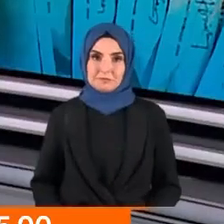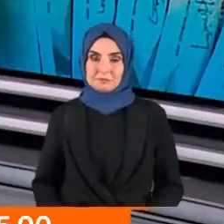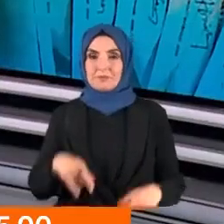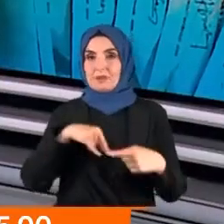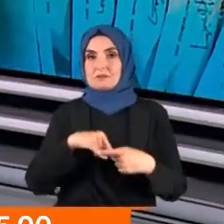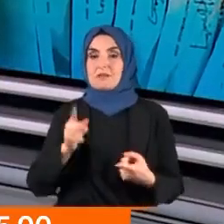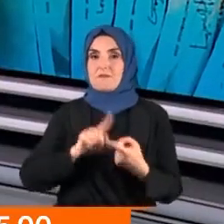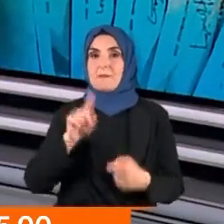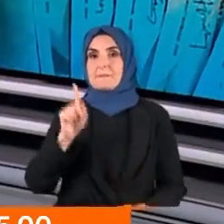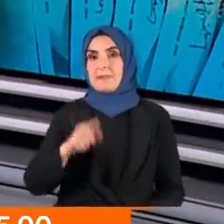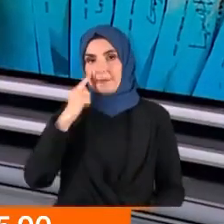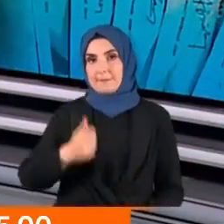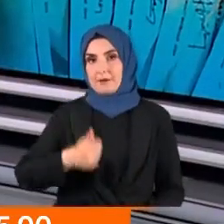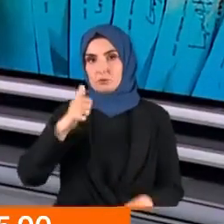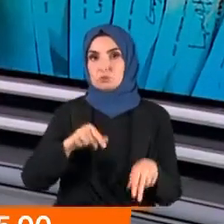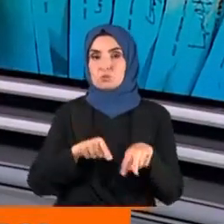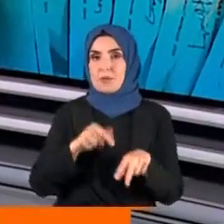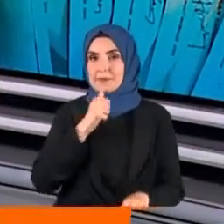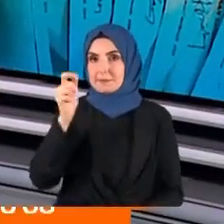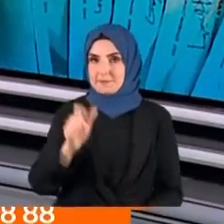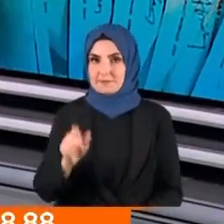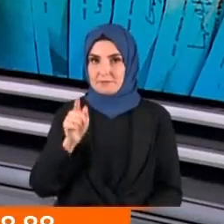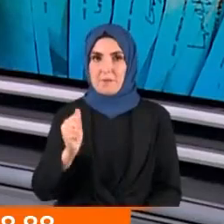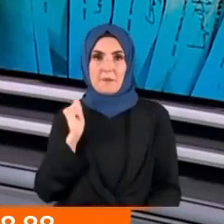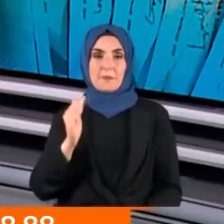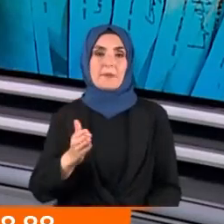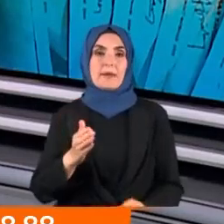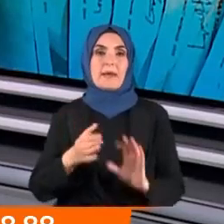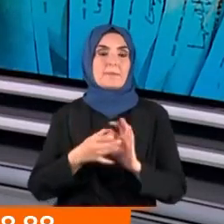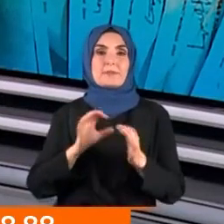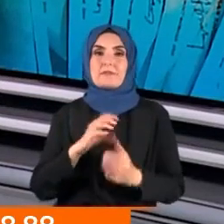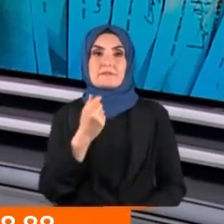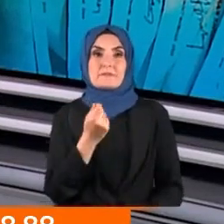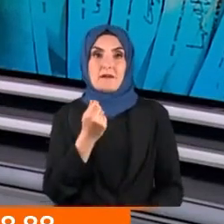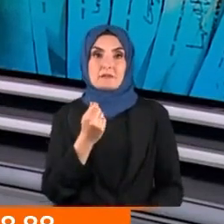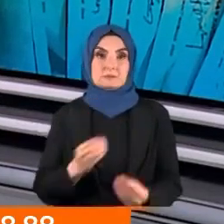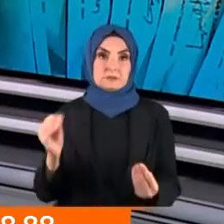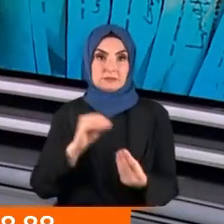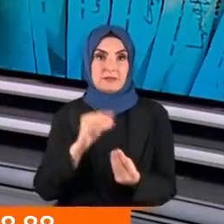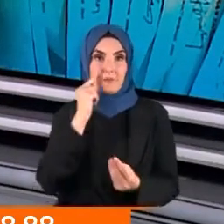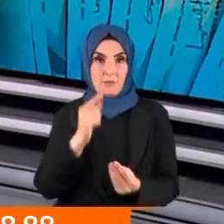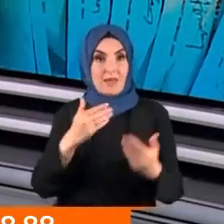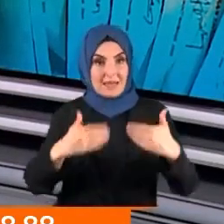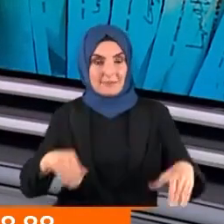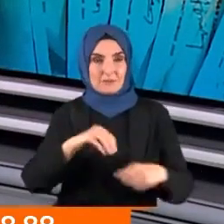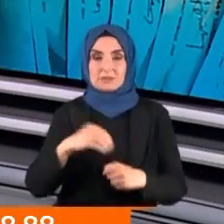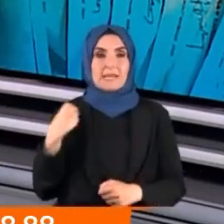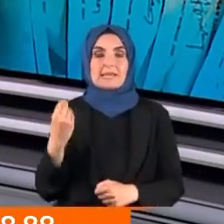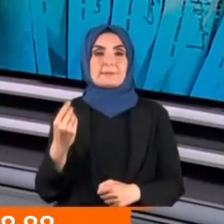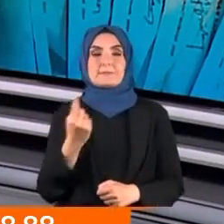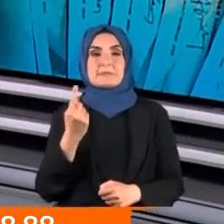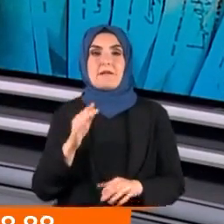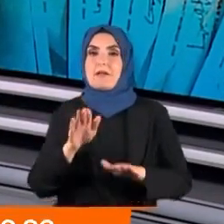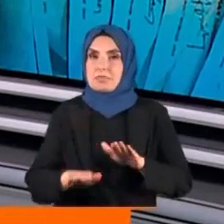Hazine ve Maliye Bakanı Nurettin Nebati, fahiş emlak fiyat artışlarının önüne geçmek için yeni bir adım atıldığını açıkladı. Daha önce